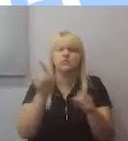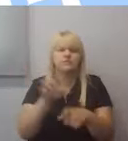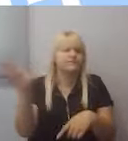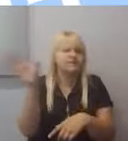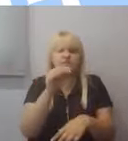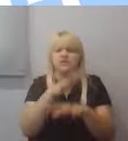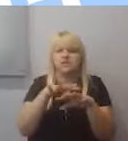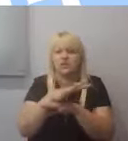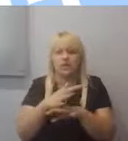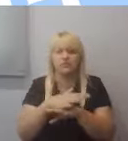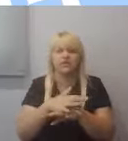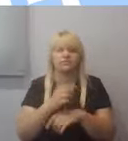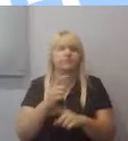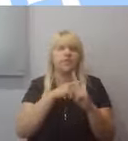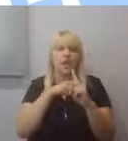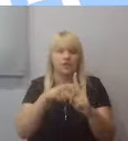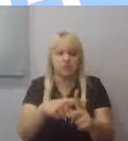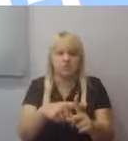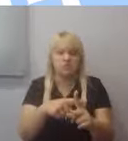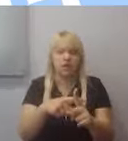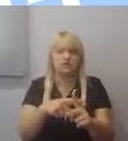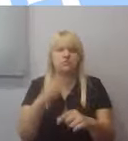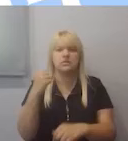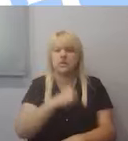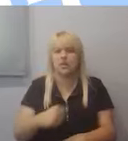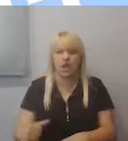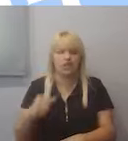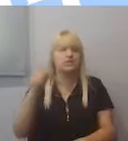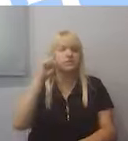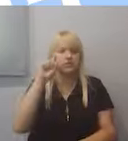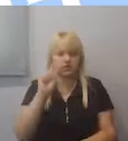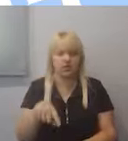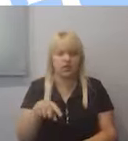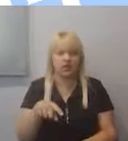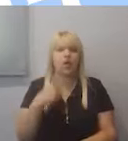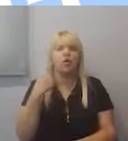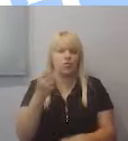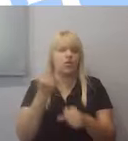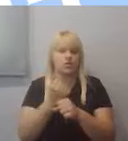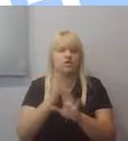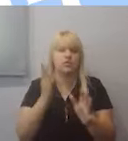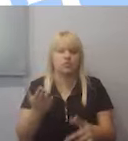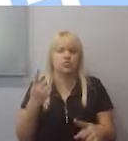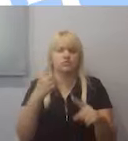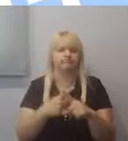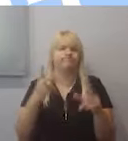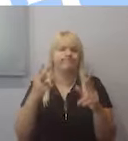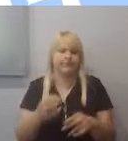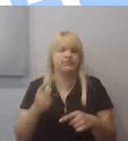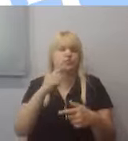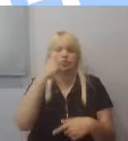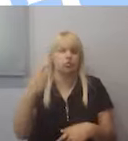neatliekamās medicīniskās palīdzības dienests zina ko mēs darīsim x stundā un mēs darīsim to